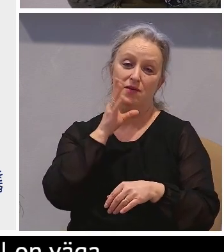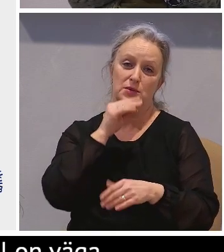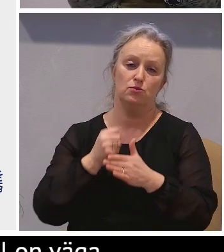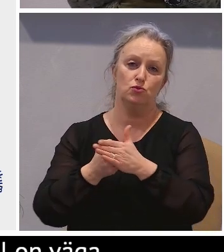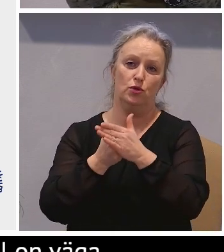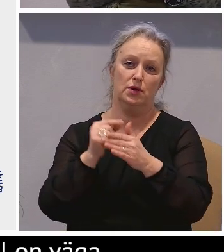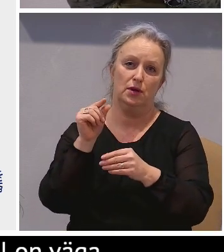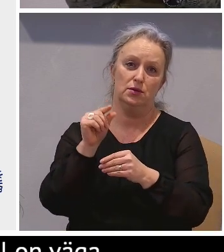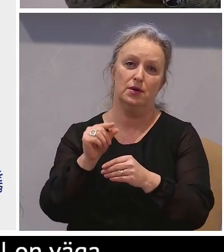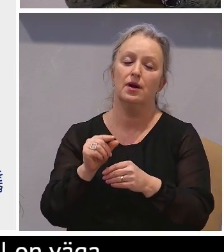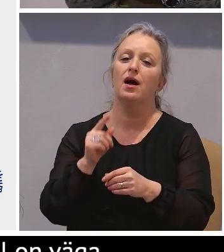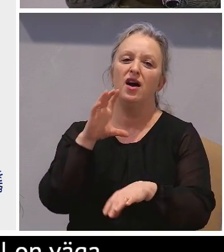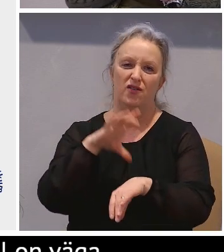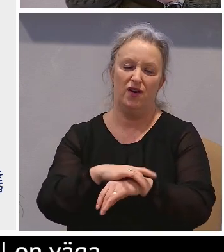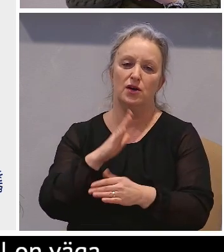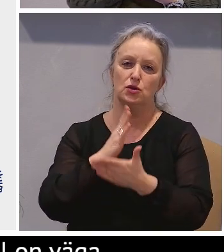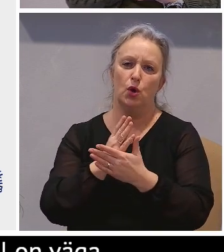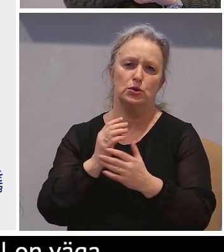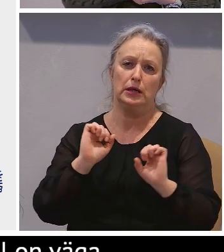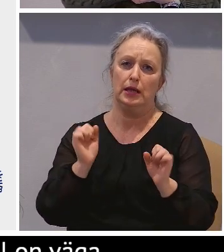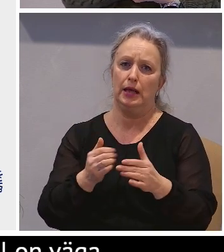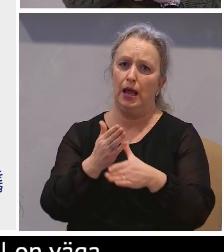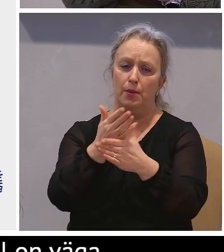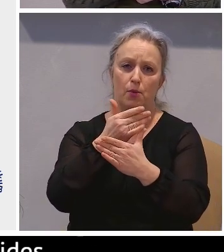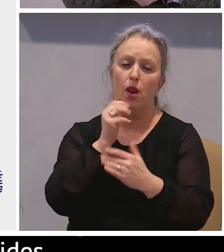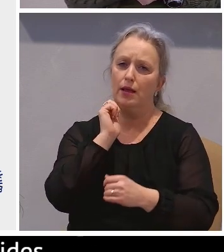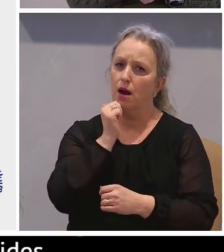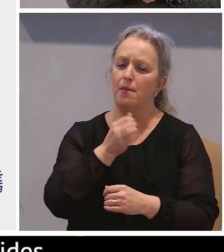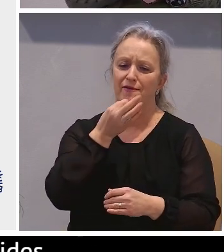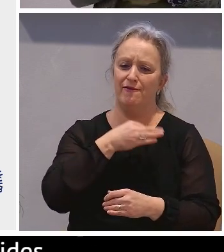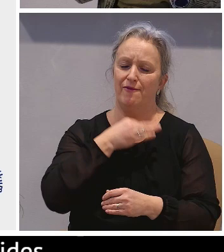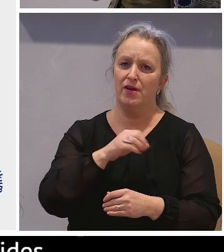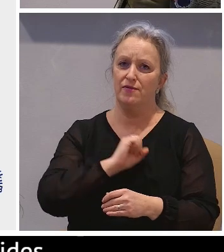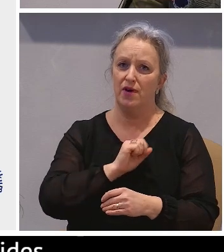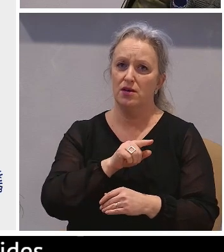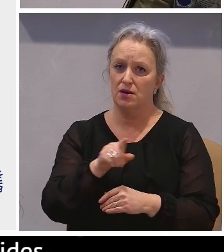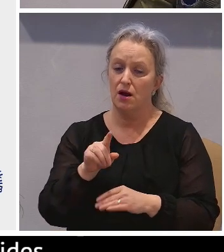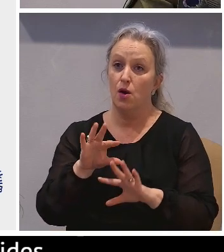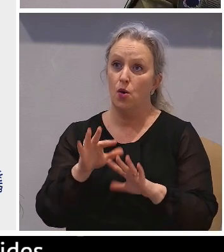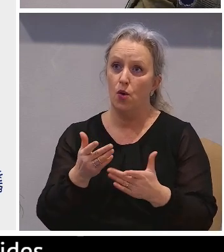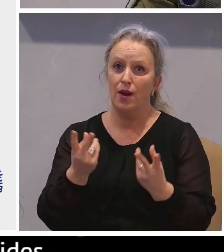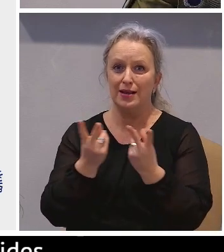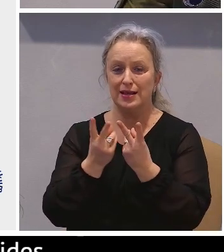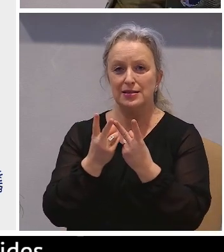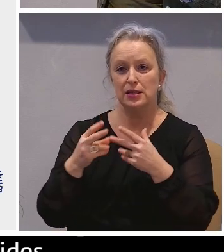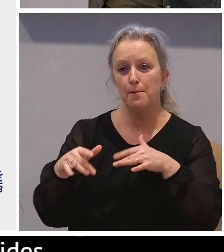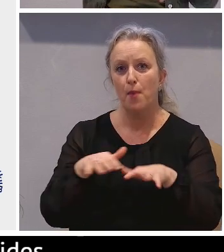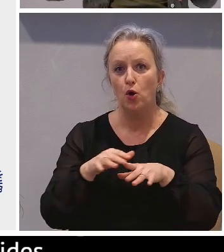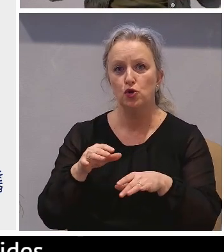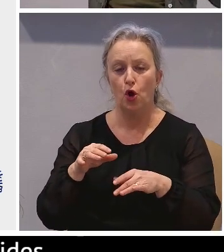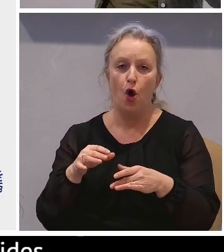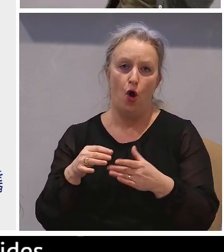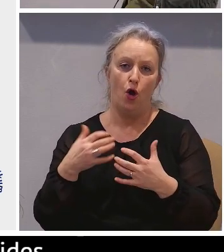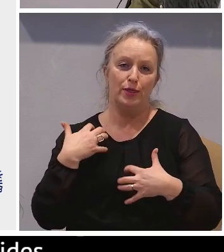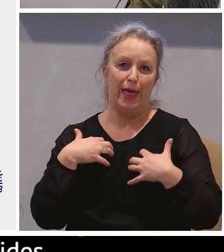on see, see on I geeniravi, eks ju, see on did ravim, not mida peab have any igapäevaselt võtma selle jaoks, experience et with seda this disease, survival but now I've matoneuroni had 4